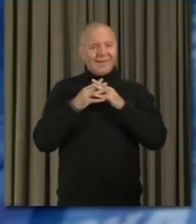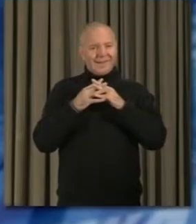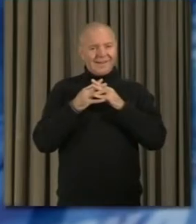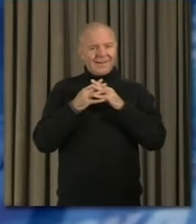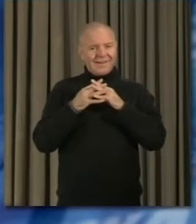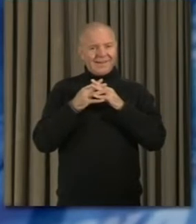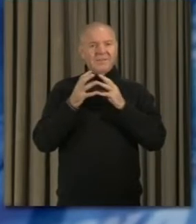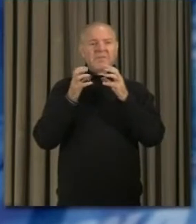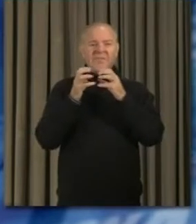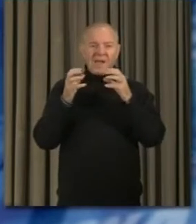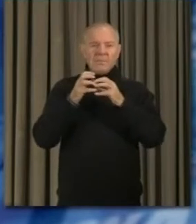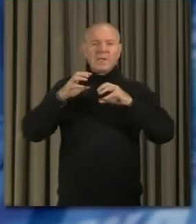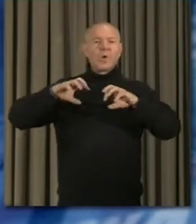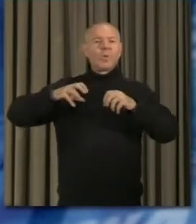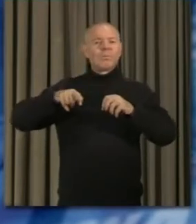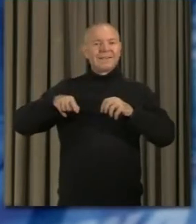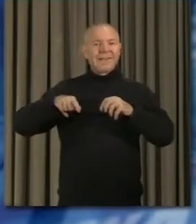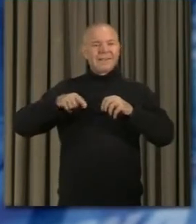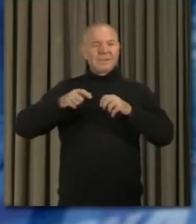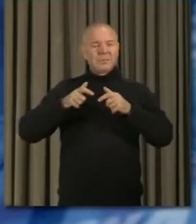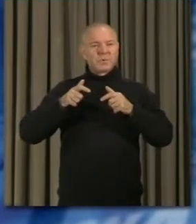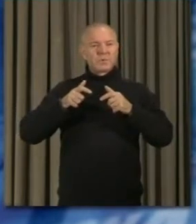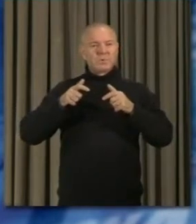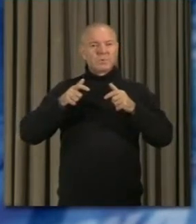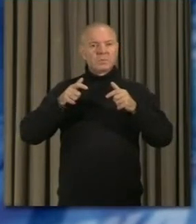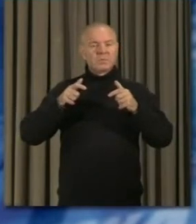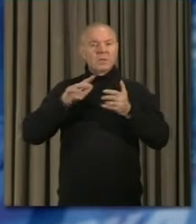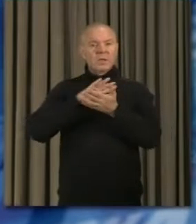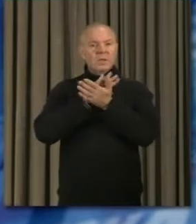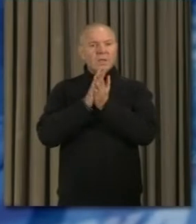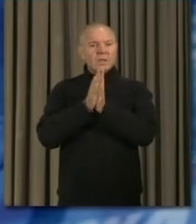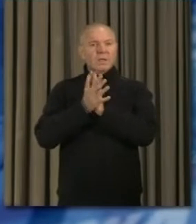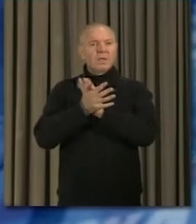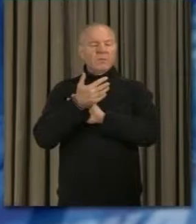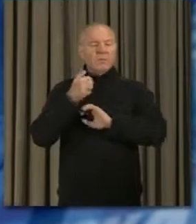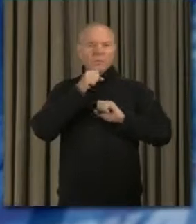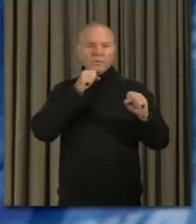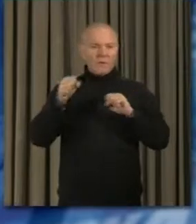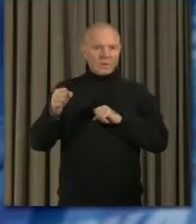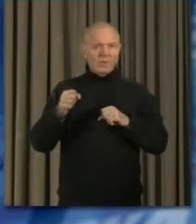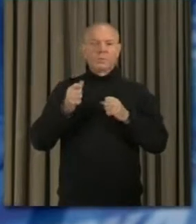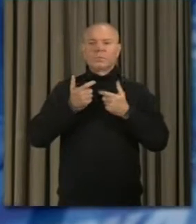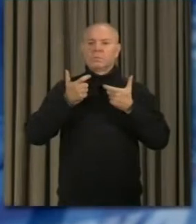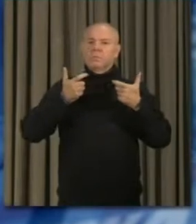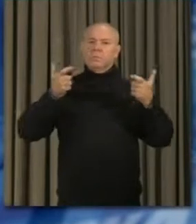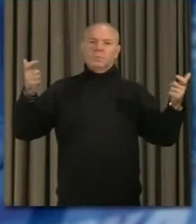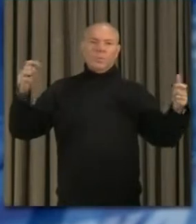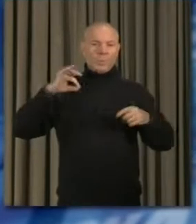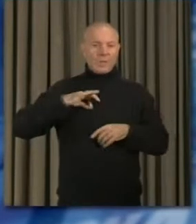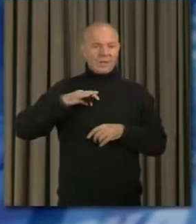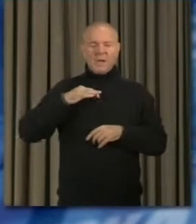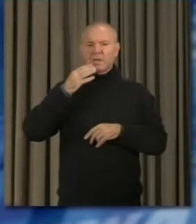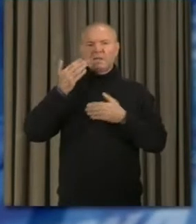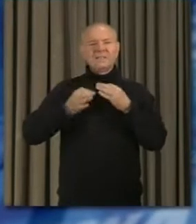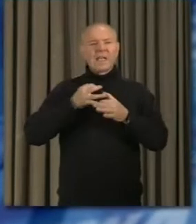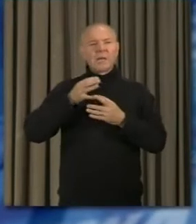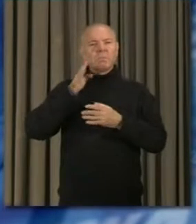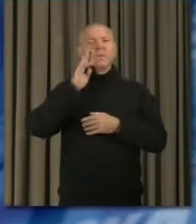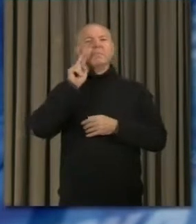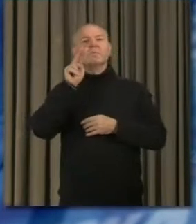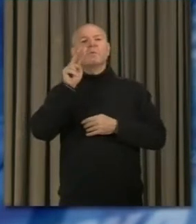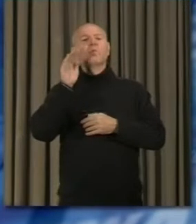la prima fabbrica di rubinetti, in un crescendo che lo vedevano sempre impegnato in prima persona, ma sempre proteso ad andare avanti, a ciò che il